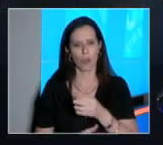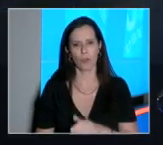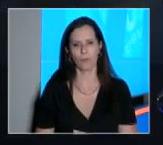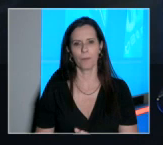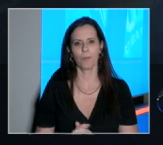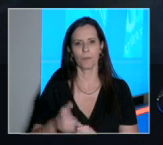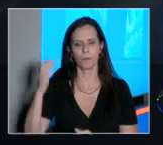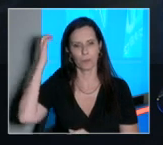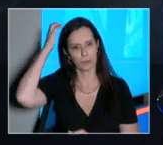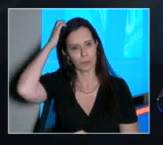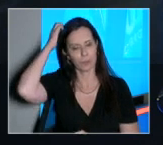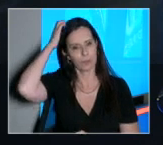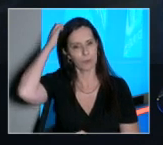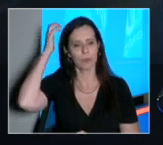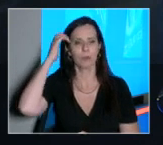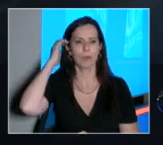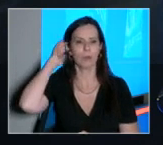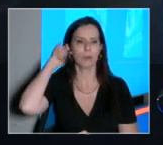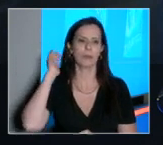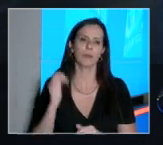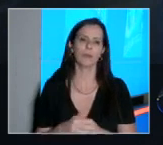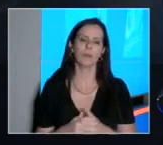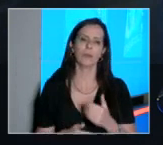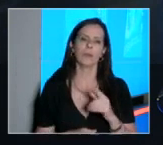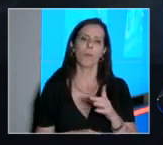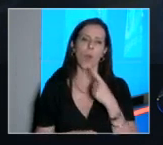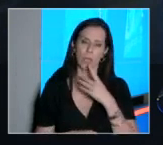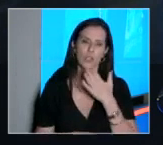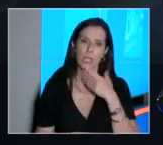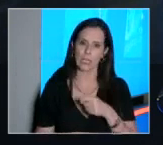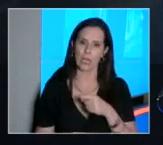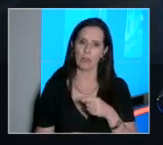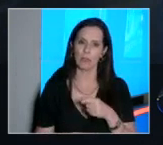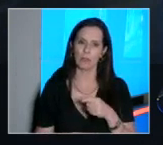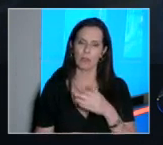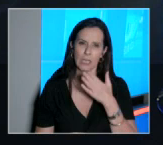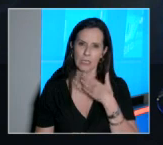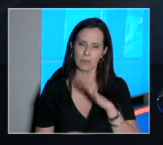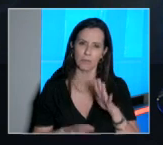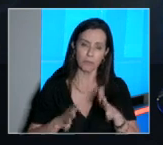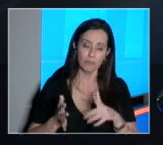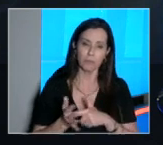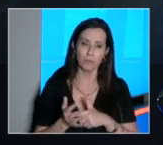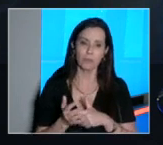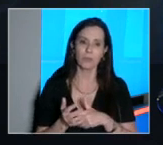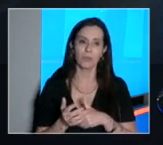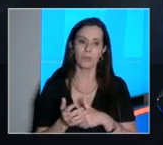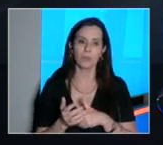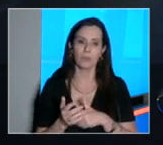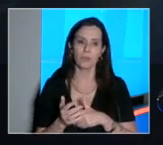שלום. שלום ברכה. בוא נגיד שישראל היא מדינה מסדר גודל בינוני. בסוציולוגיה קוראים